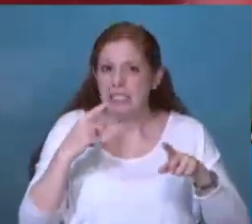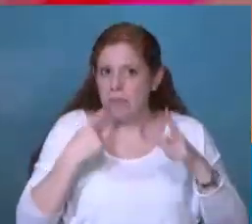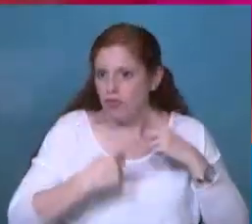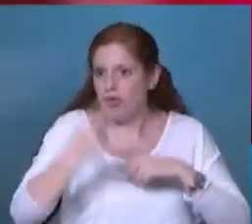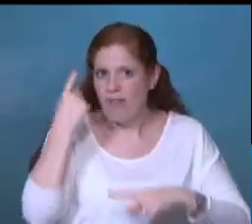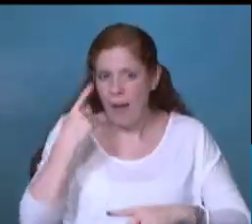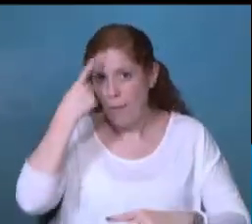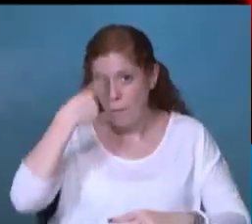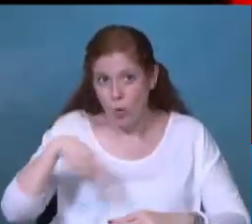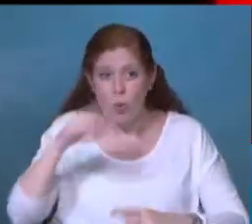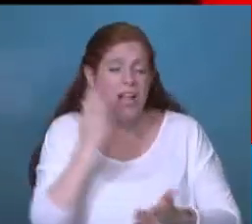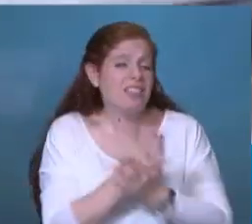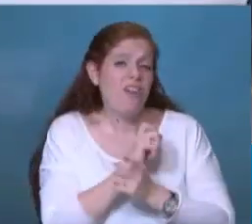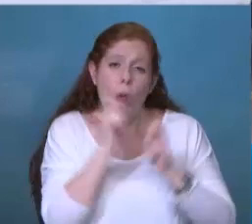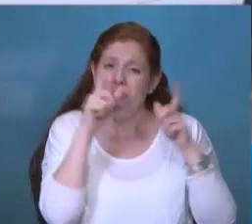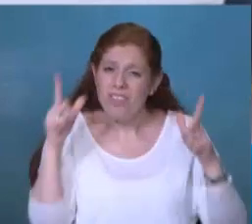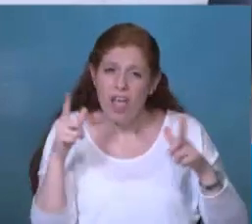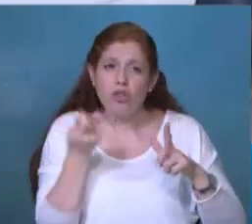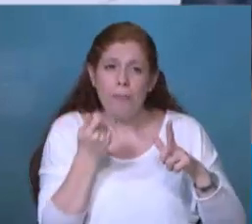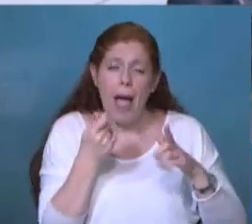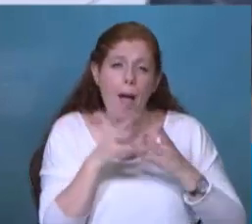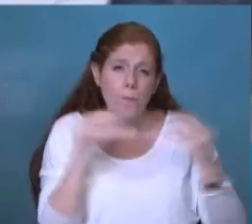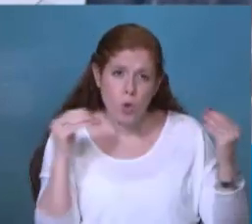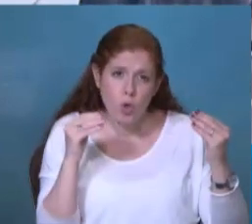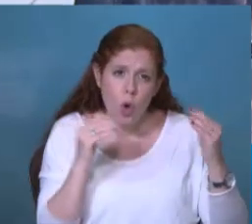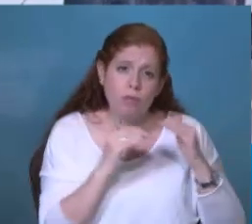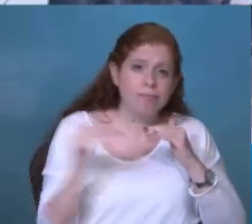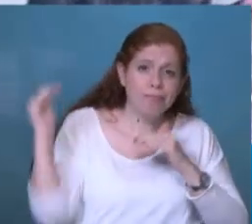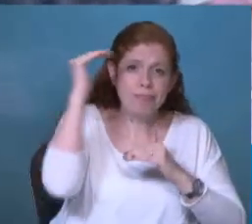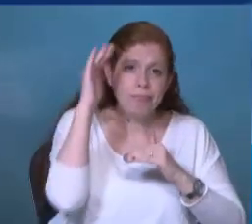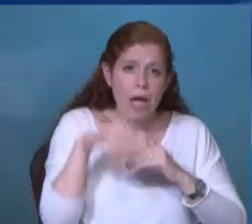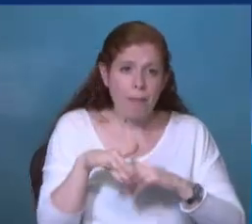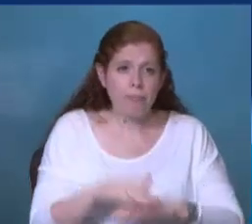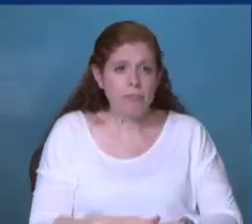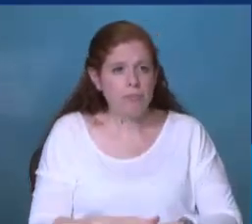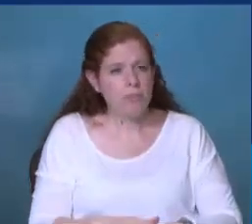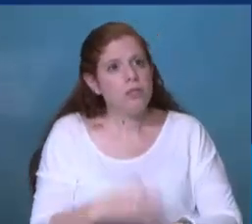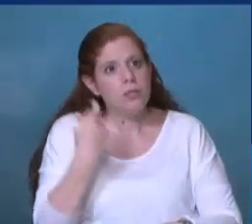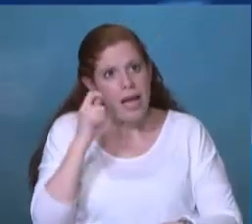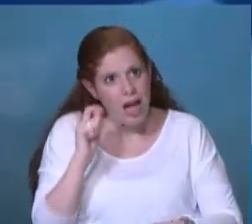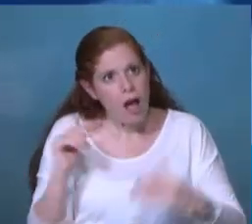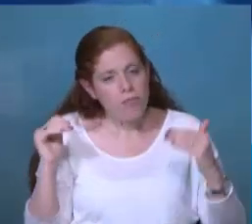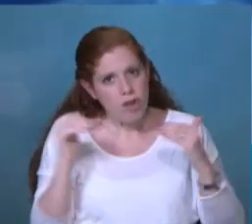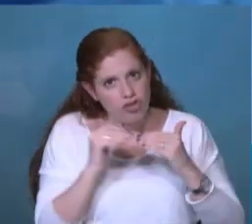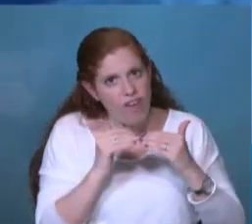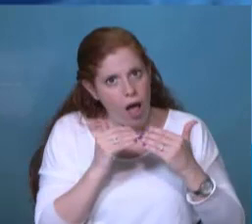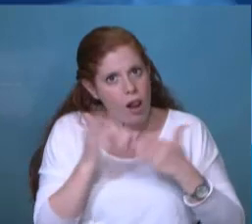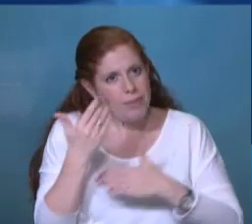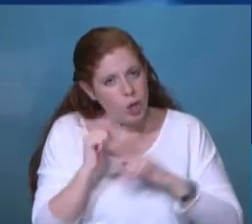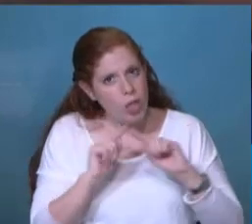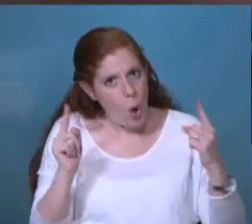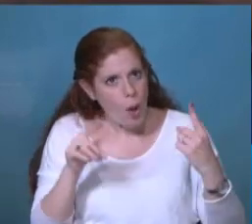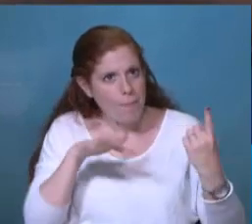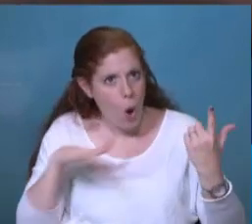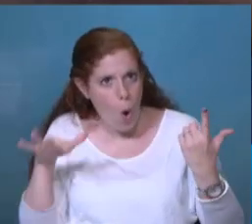בפורטוגל, זה כבר לא מפתיע שמחירי המוניות מאמירים גם הם. I mean, it is expensive compared to other countries in